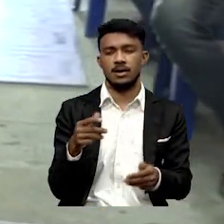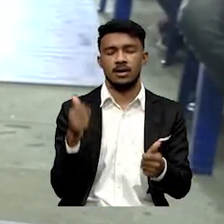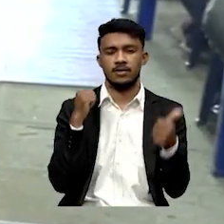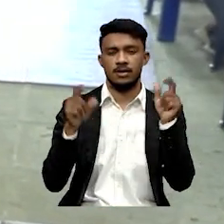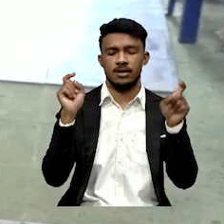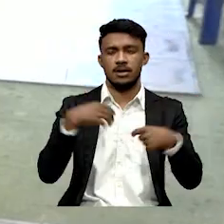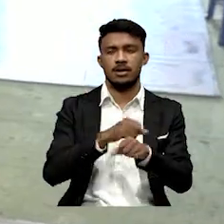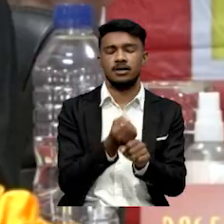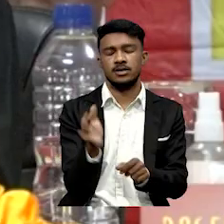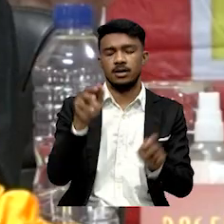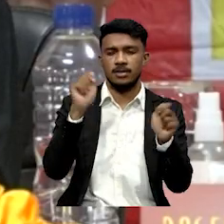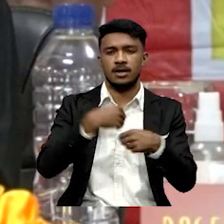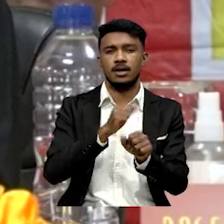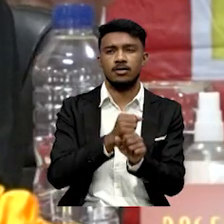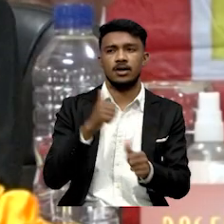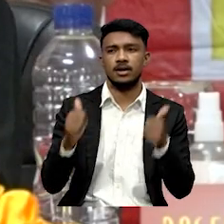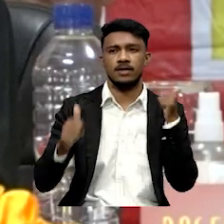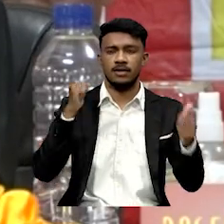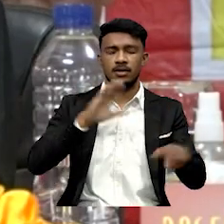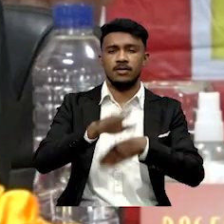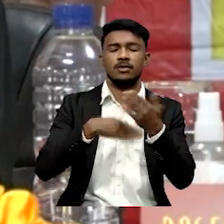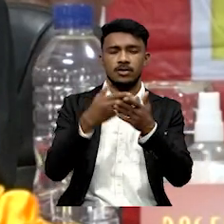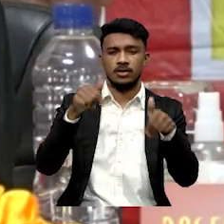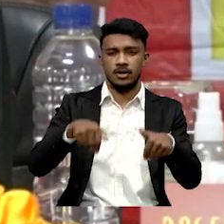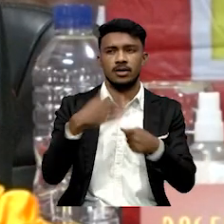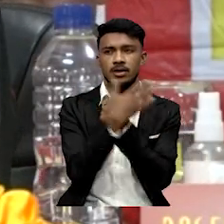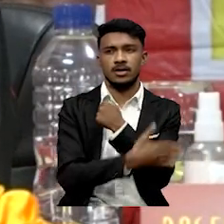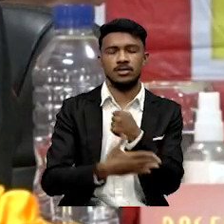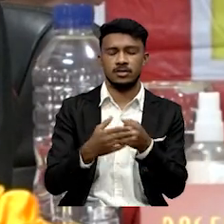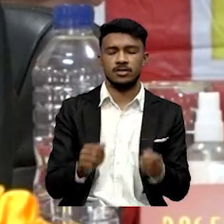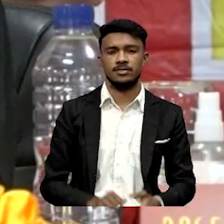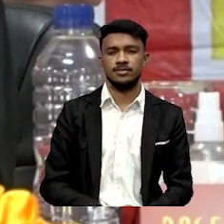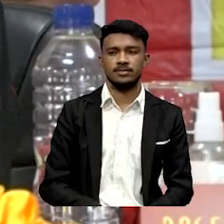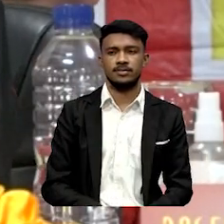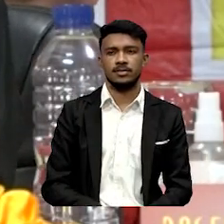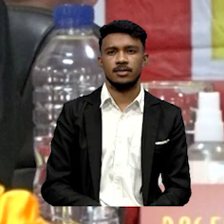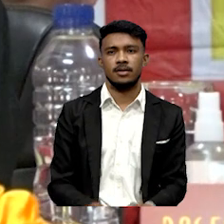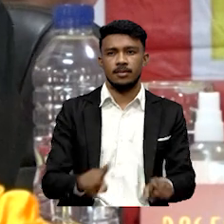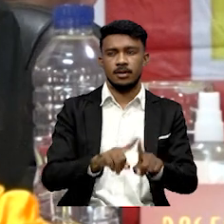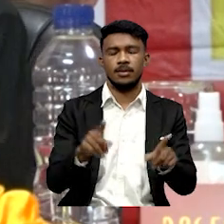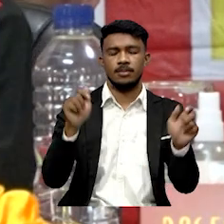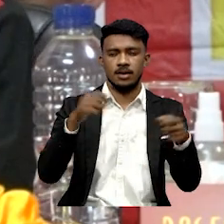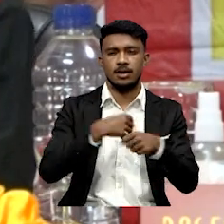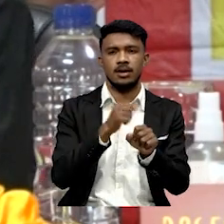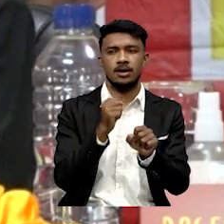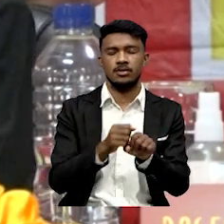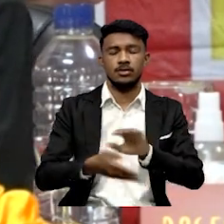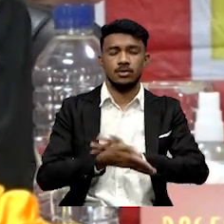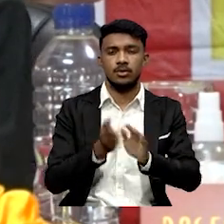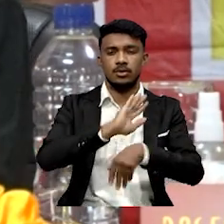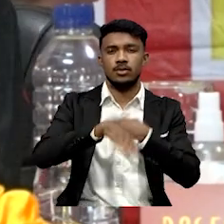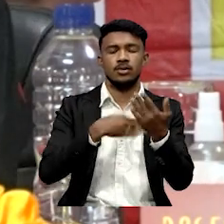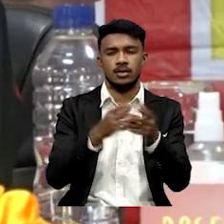Sira bela harus ibe aktividari tomak ia raila. Tok ira dua sao. Pai be para tahalo buat sir neo hotu sira teki